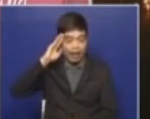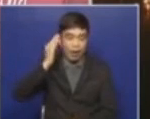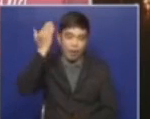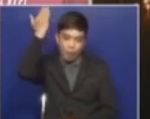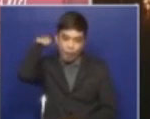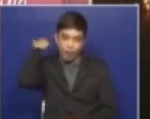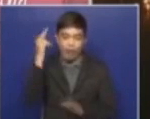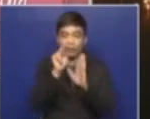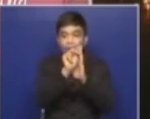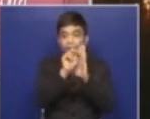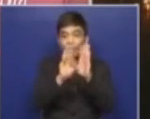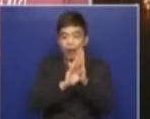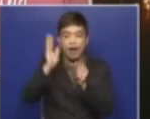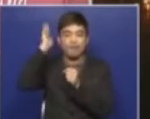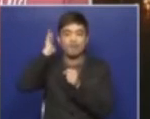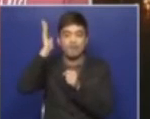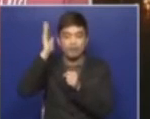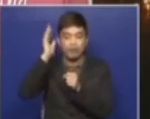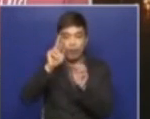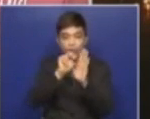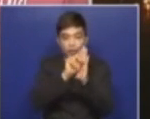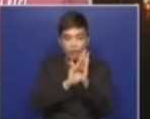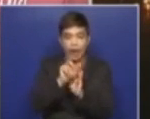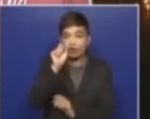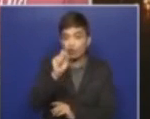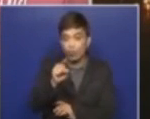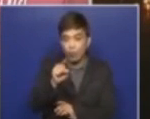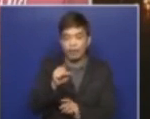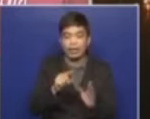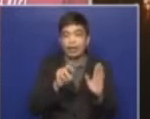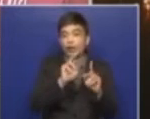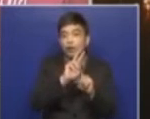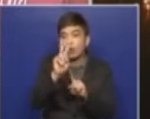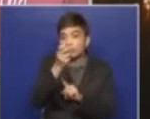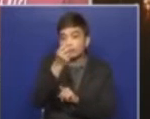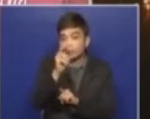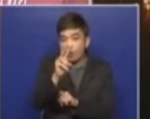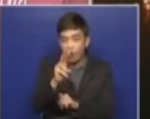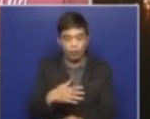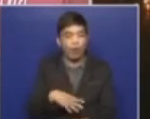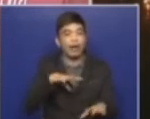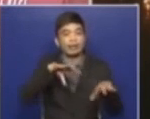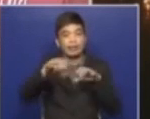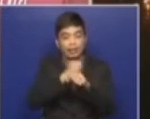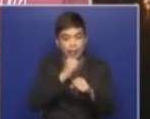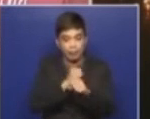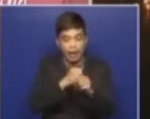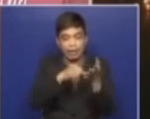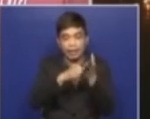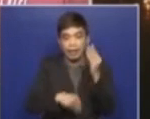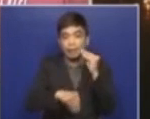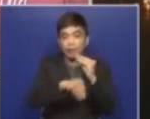ต่อรัฐสภาโดยในนโยบายเร่งด่วนข้อที่12ค่ะระบุว่าจะดำเนินการเพื่อแก้ไขเพิ่มเติมรัฐธรรมนูญ